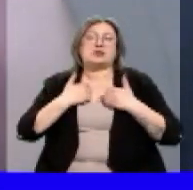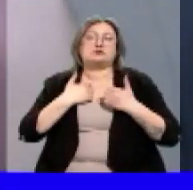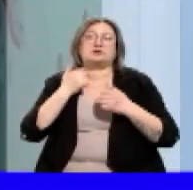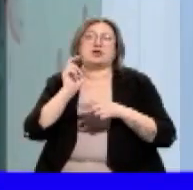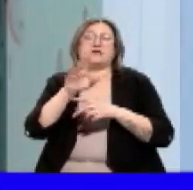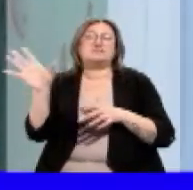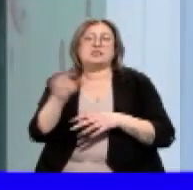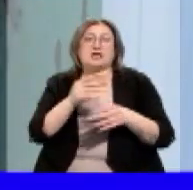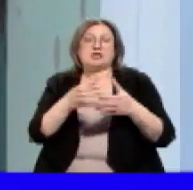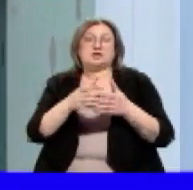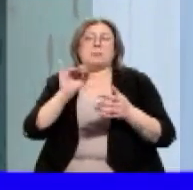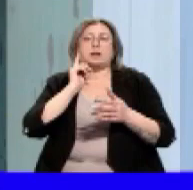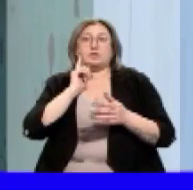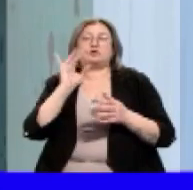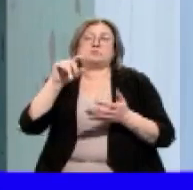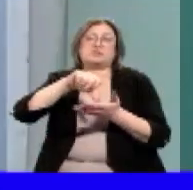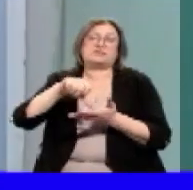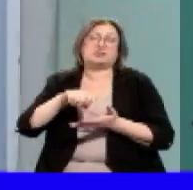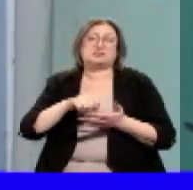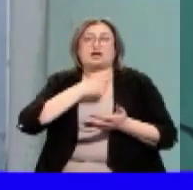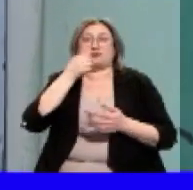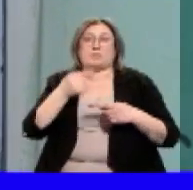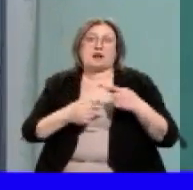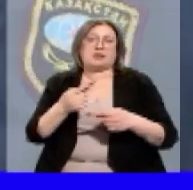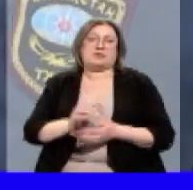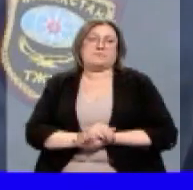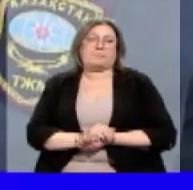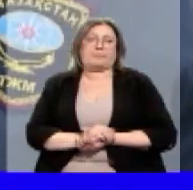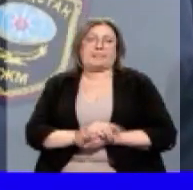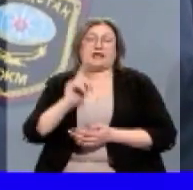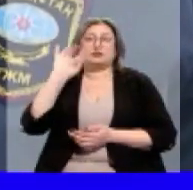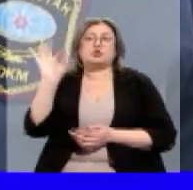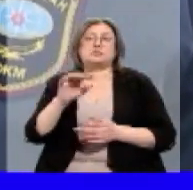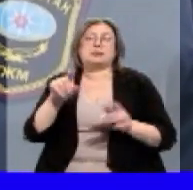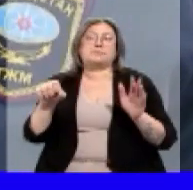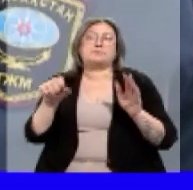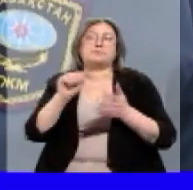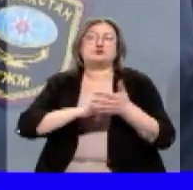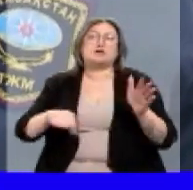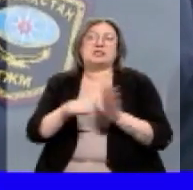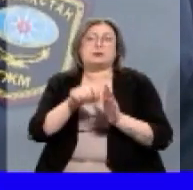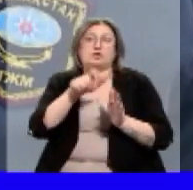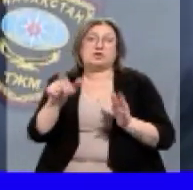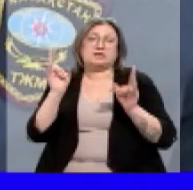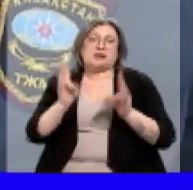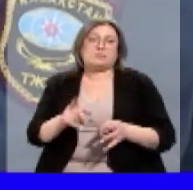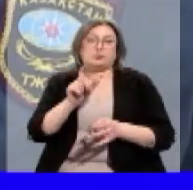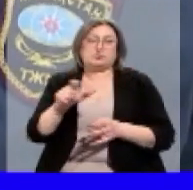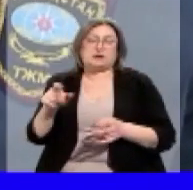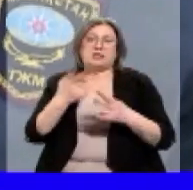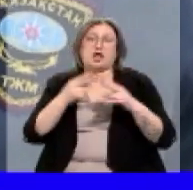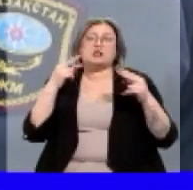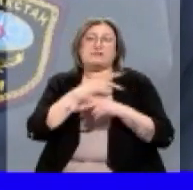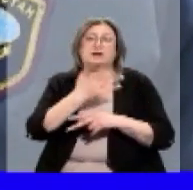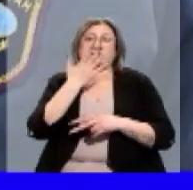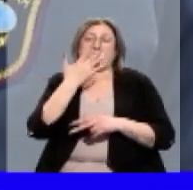все категории граждан, как молодежь, так и представителей старшего поколения. Частая причина гибели людей – травмирование людей – это вот именно